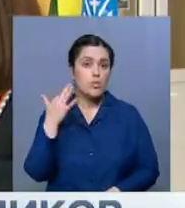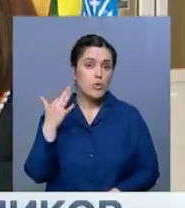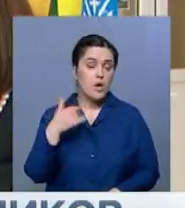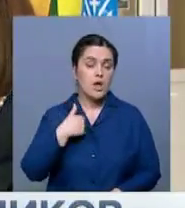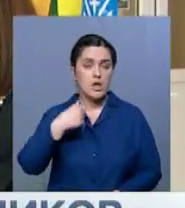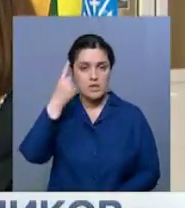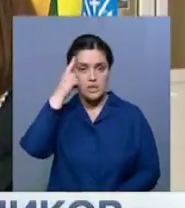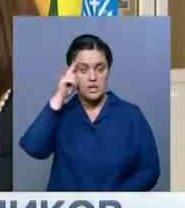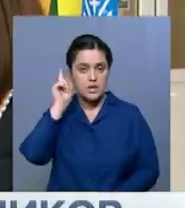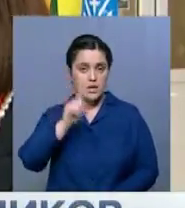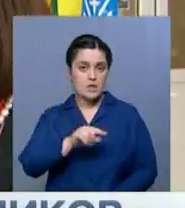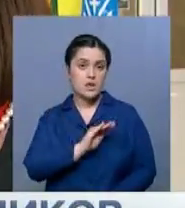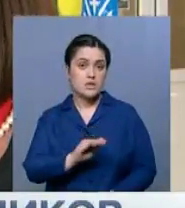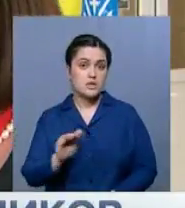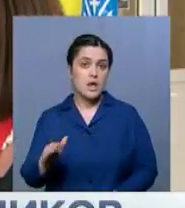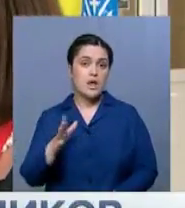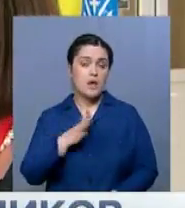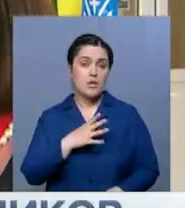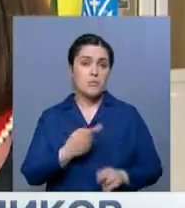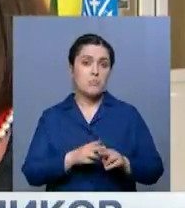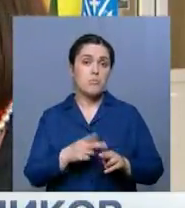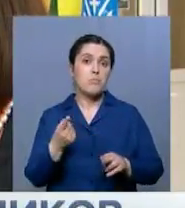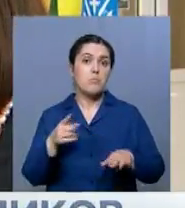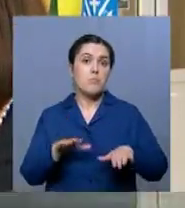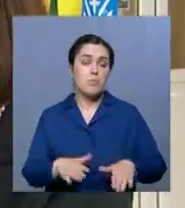знаю детей, которые прошли, вот первое место